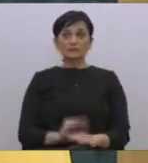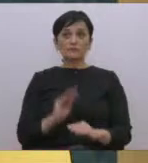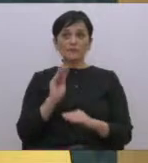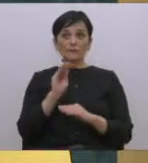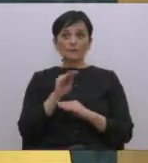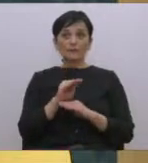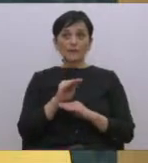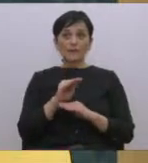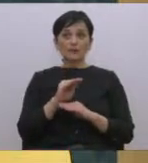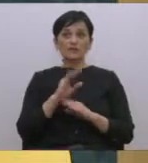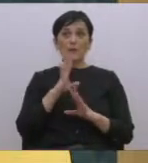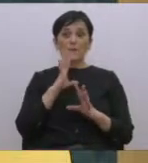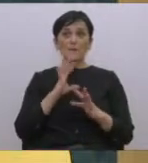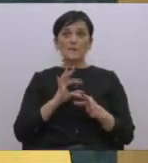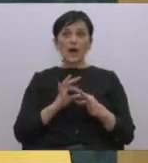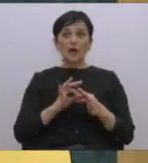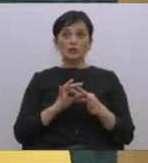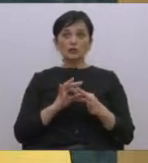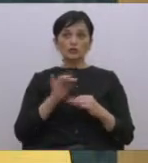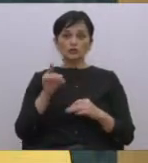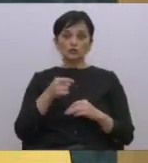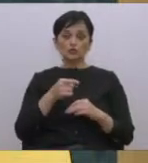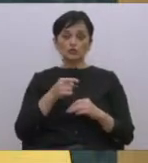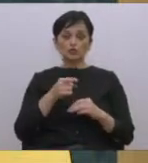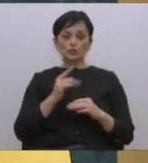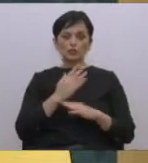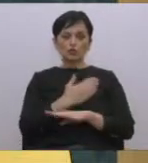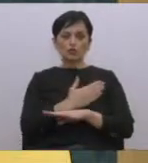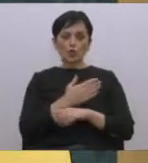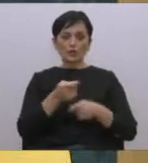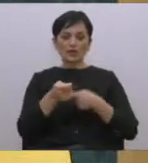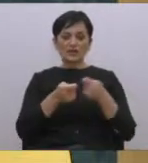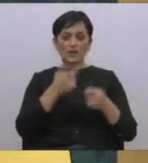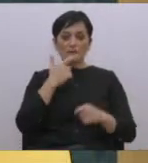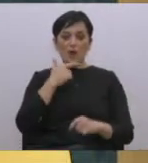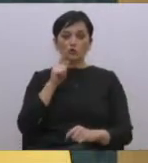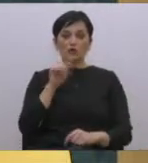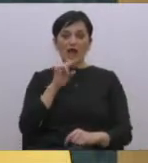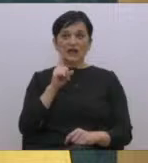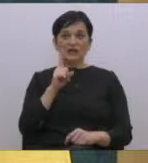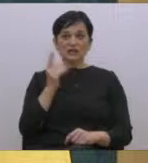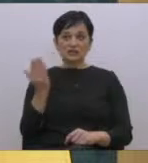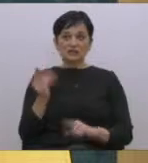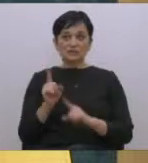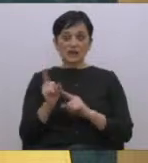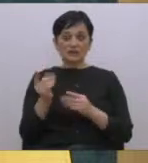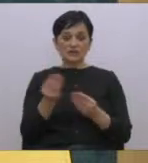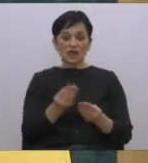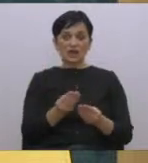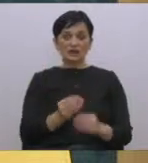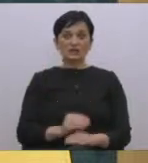დაემატა აქაც პასუხისგებლობის ნორმებთან დაკავშირებული რეგულაცია. ეს ბატონმა თენგიზმოს დააყენა ასევე.